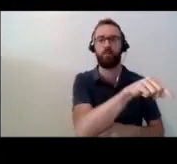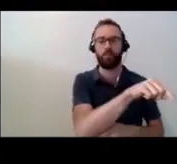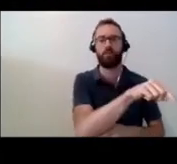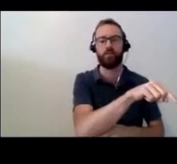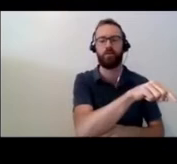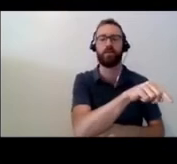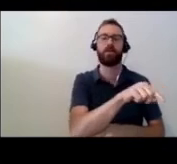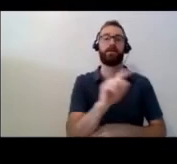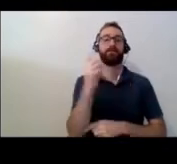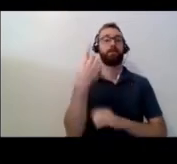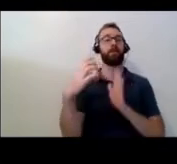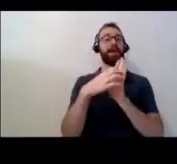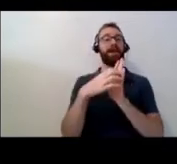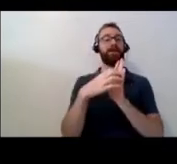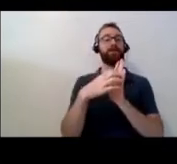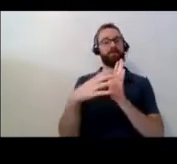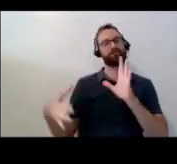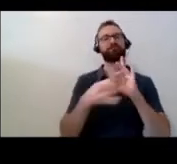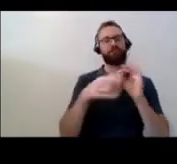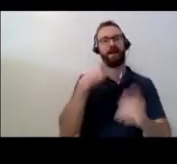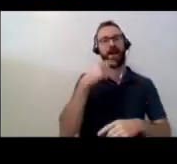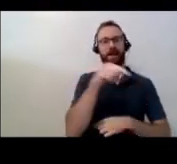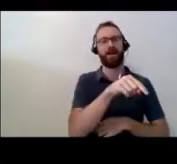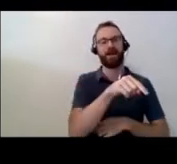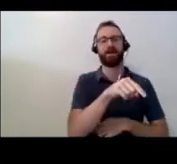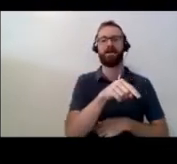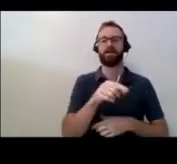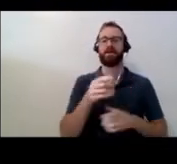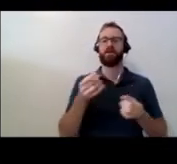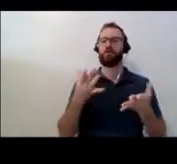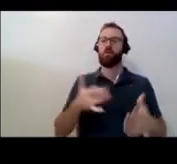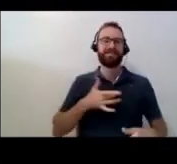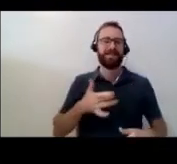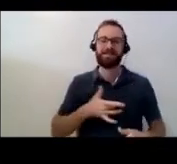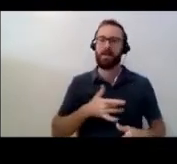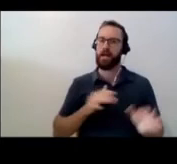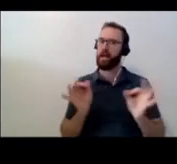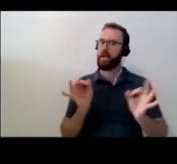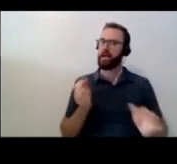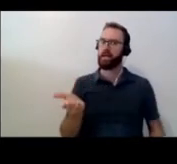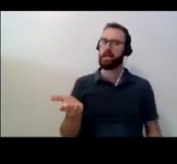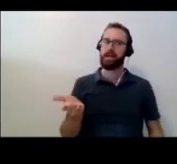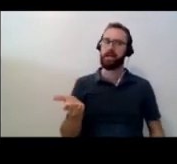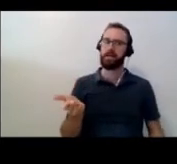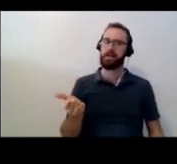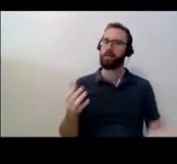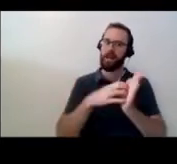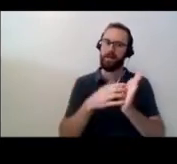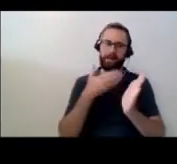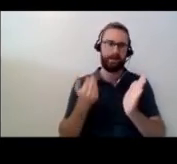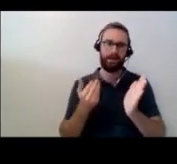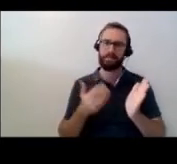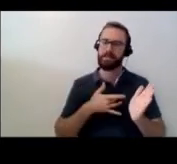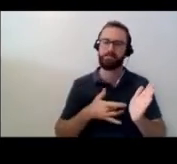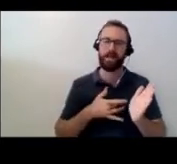paragraphe me semble référer. Et donc, aucun sentiment n'est évoqué dans le paragraphe. Tout simplement, ce qu'on vient dire, c'est soumettre